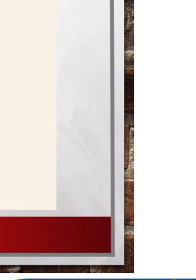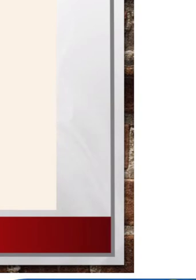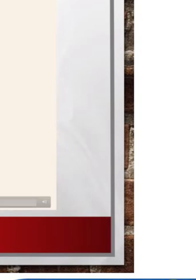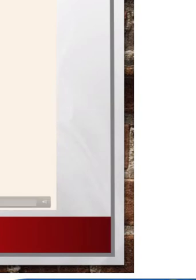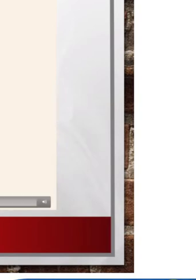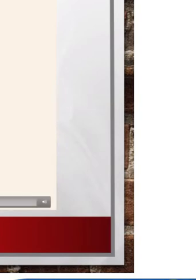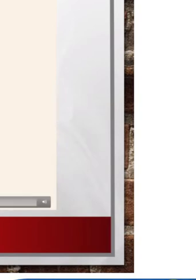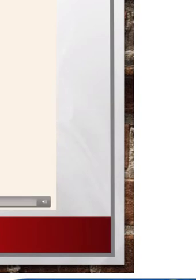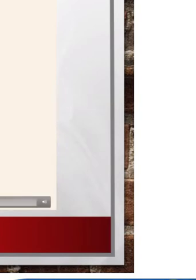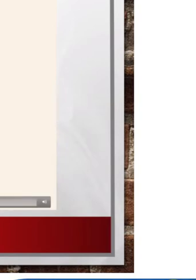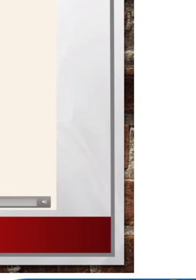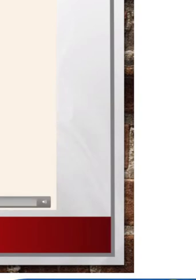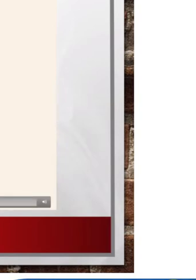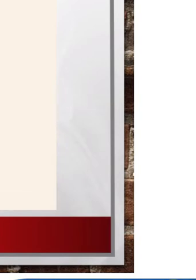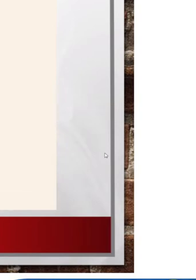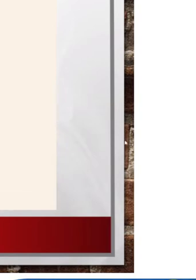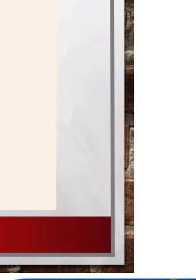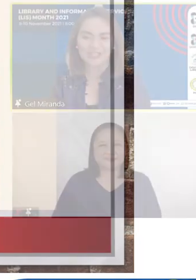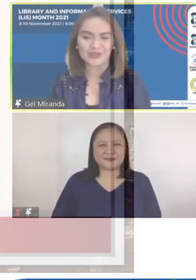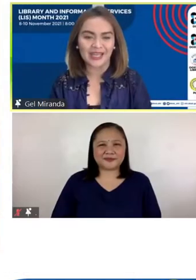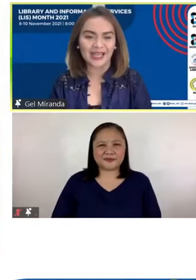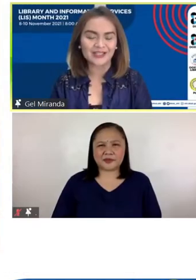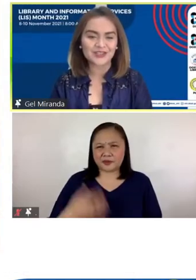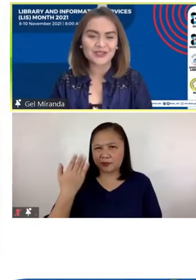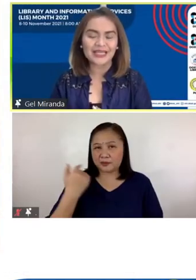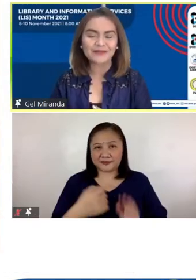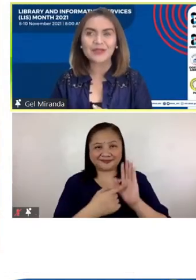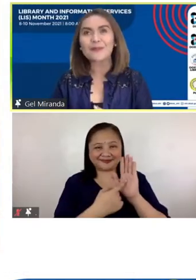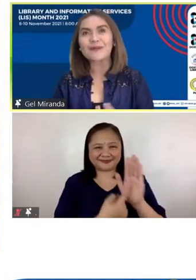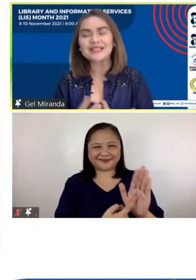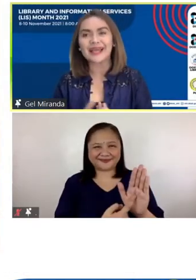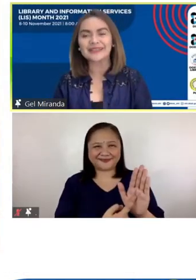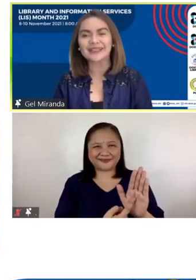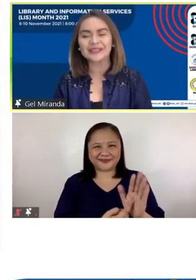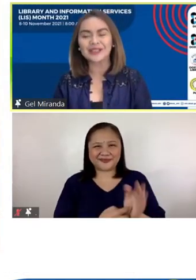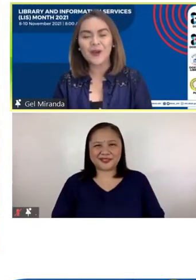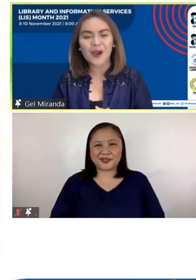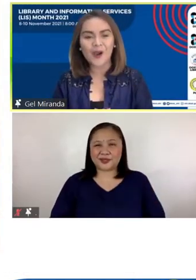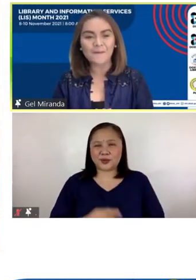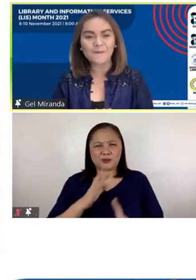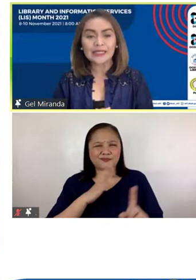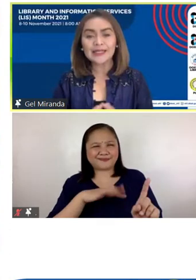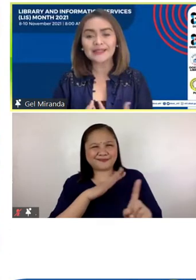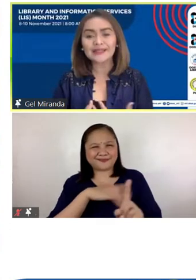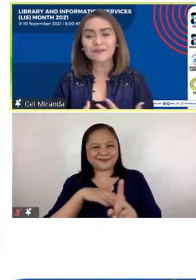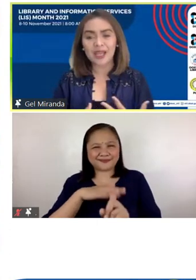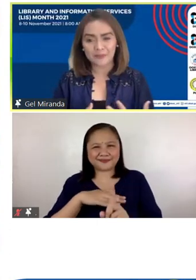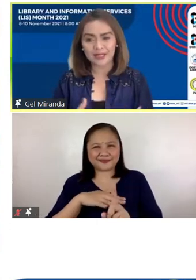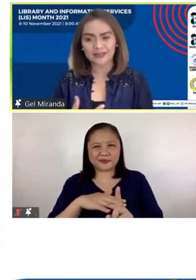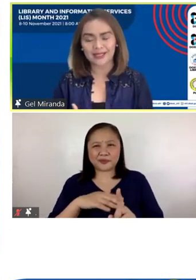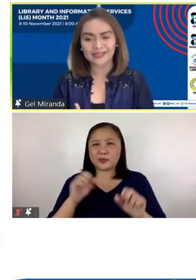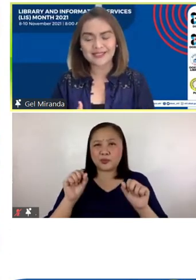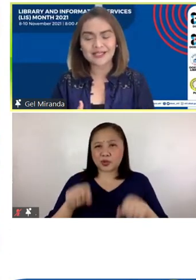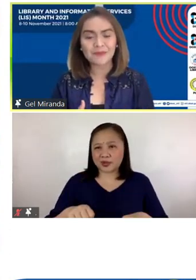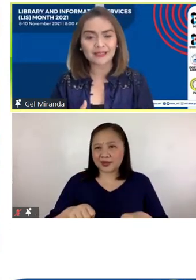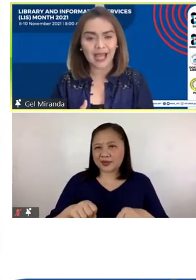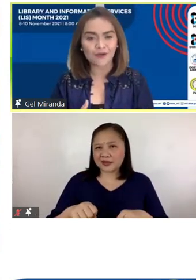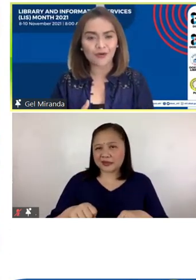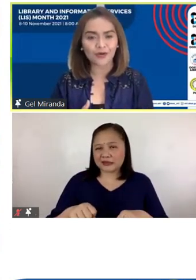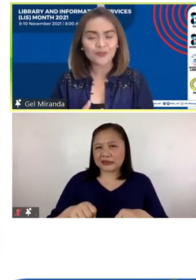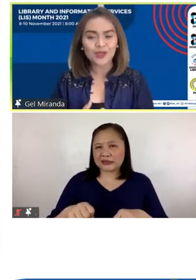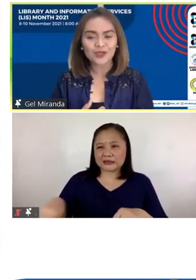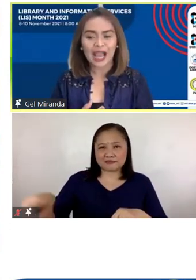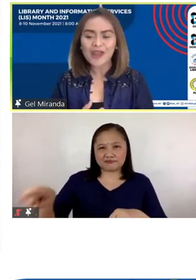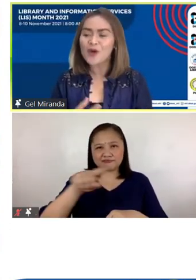clip. Okay, so, bakit ko pinakita sa inyo yan? Napapansin natin, pwede nating maiparating sa mga